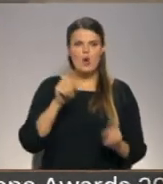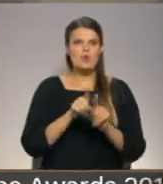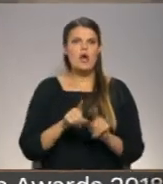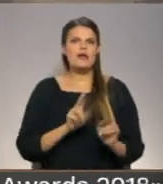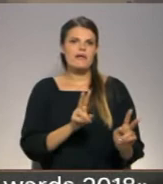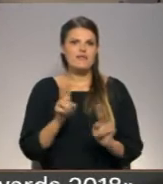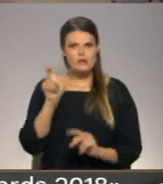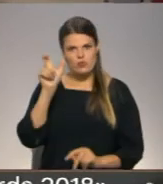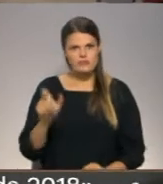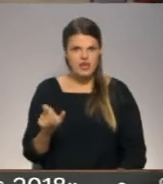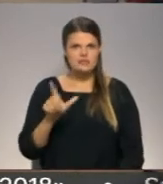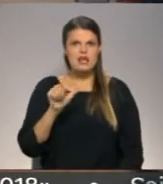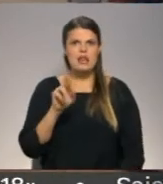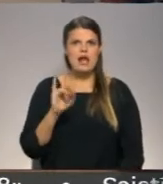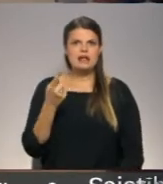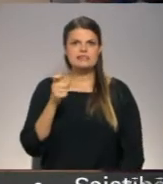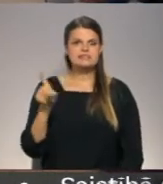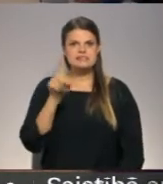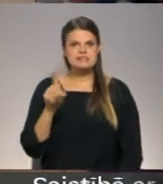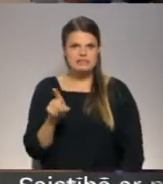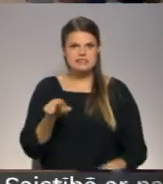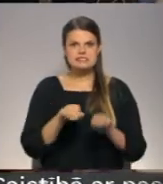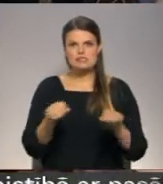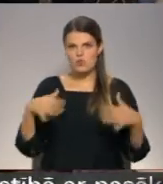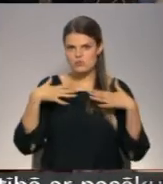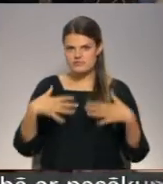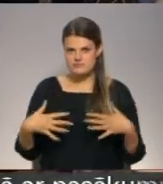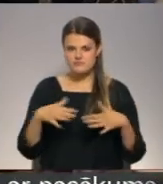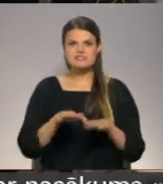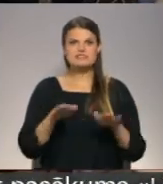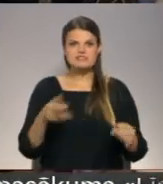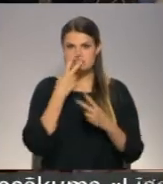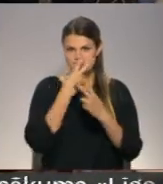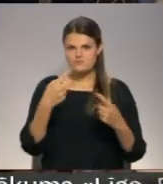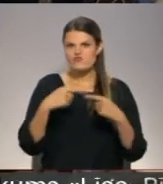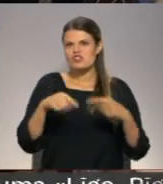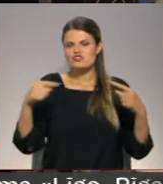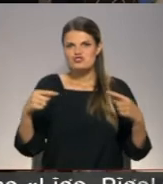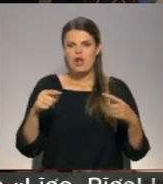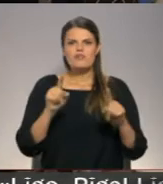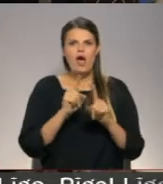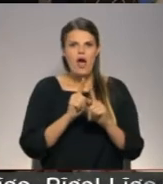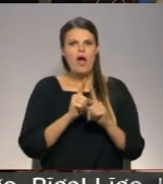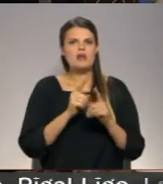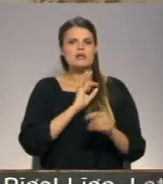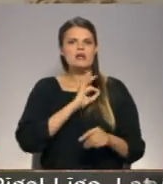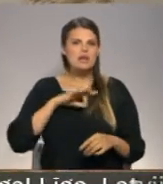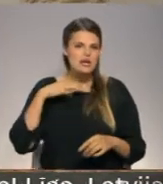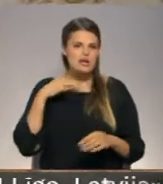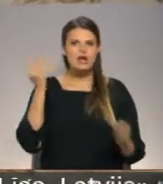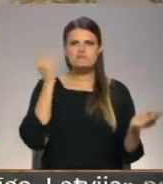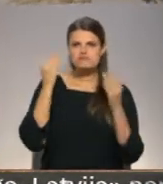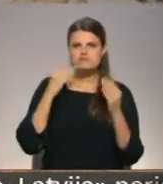izcilās dejotājas no Šanhajas Larisas Andersonas skatuves tērpus. Izstādē apskatām arī daudzveidīgi aksesuāri –